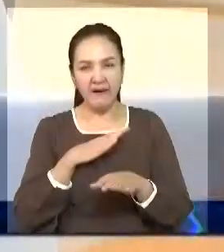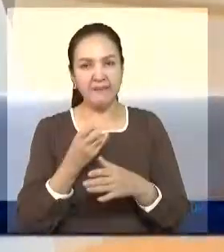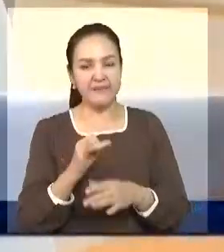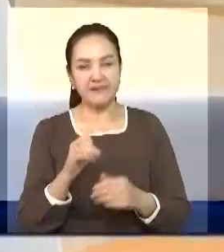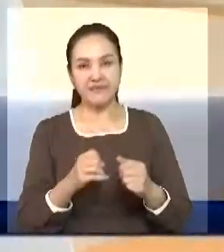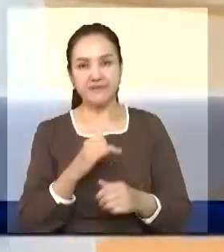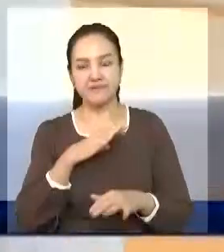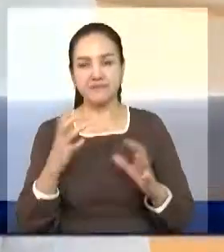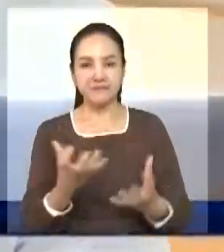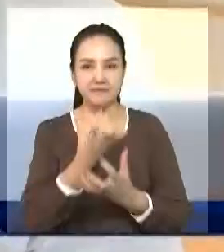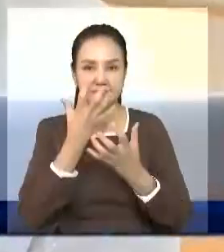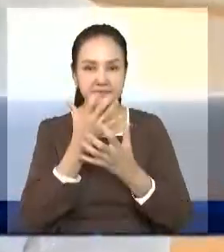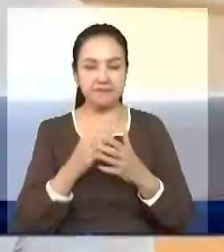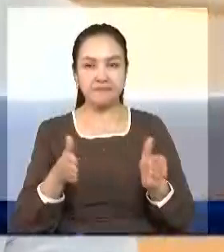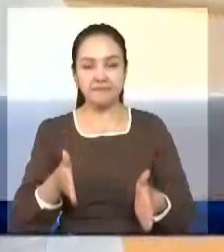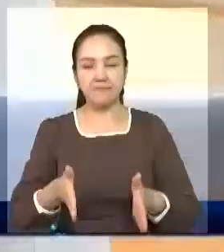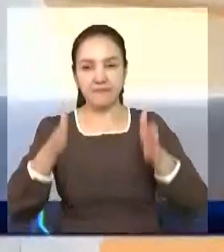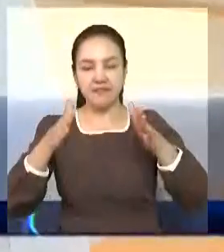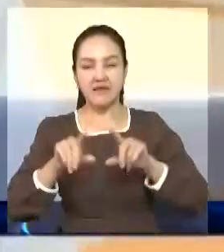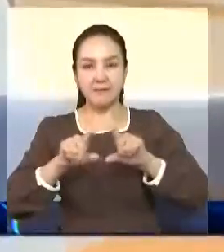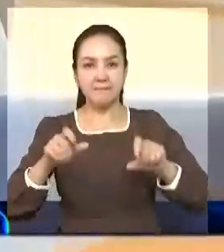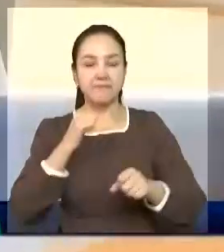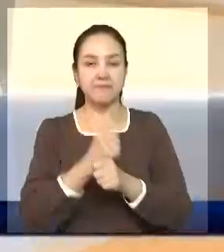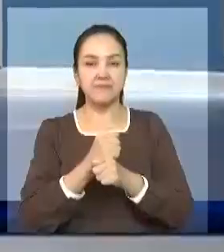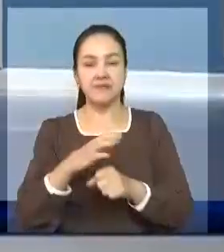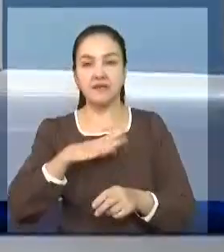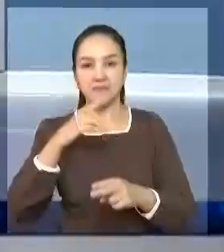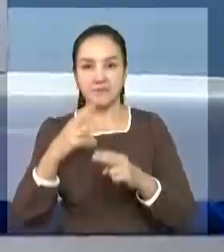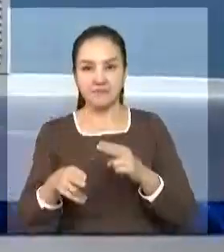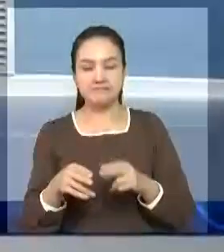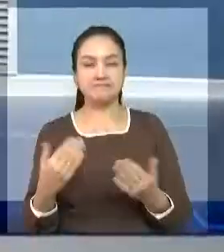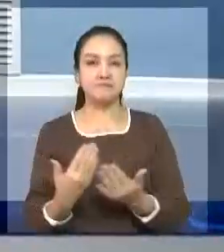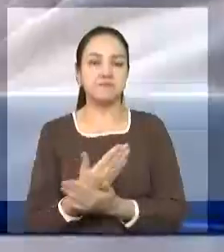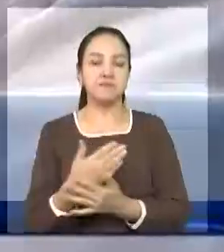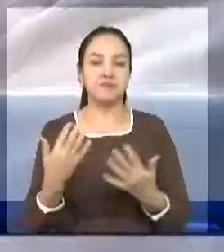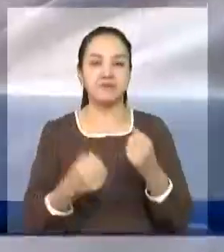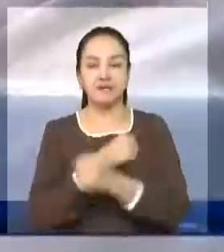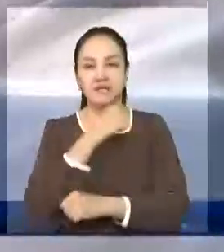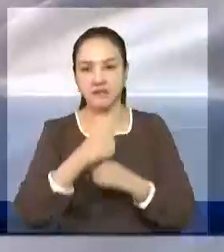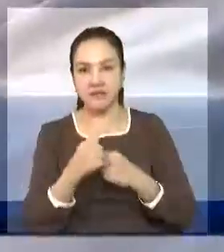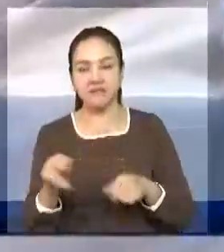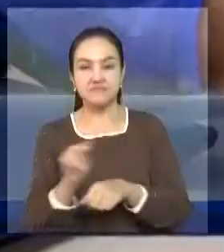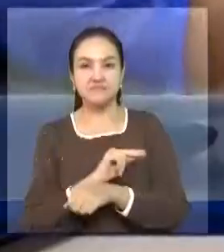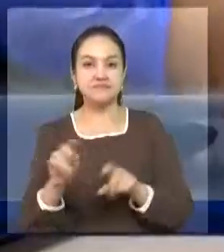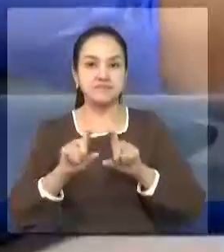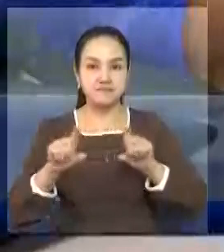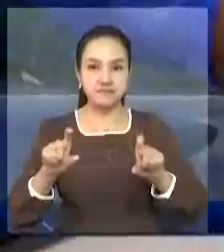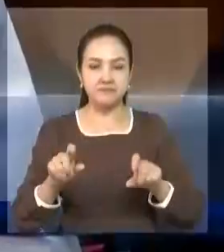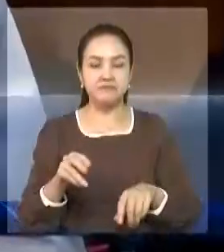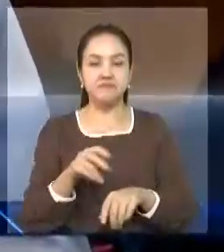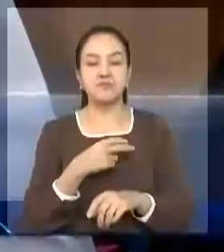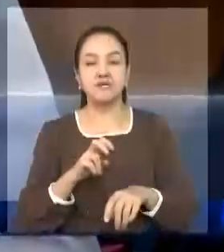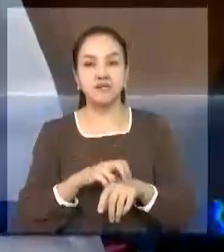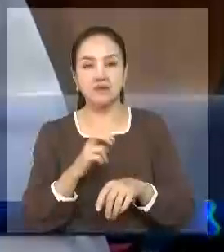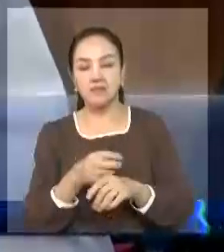профлиста по утеплению обивки наружных стен здания. Работы были завершены. Также была обновлена материально-техническая база лечебного учреждения. Больницу